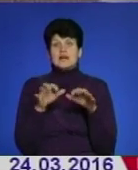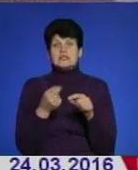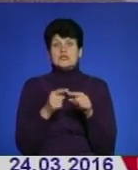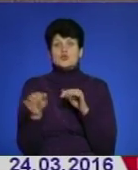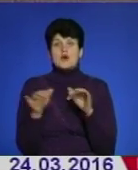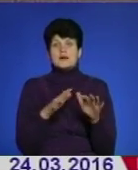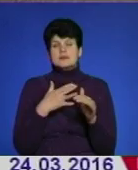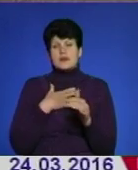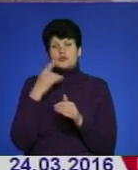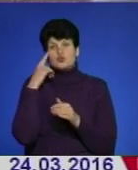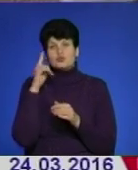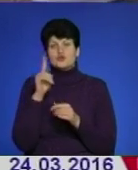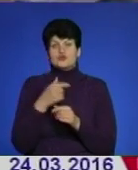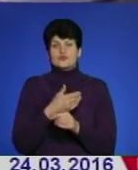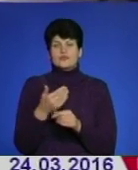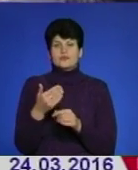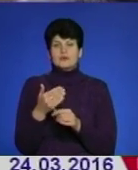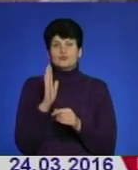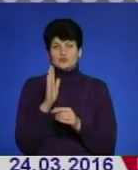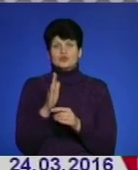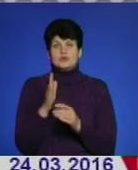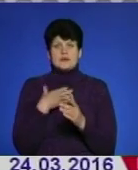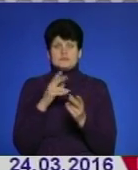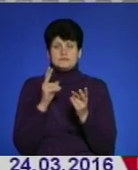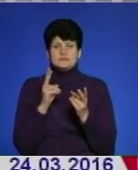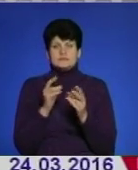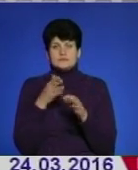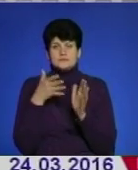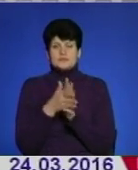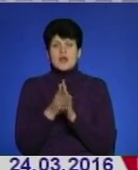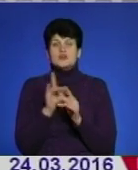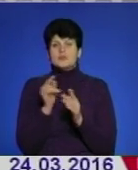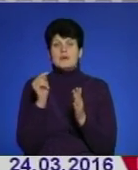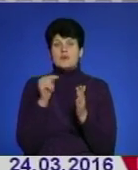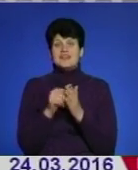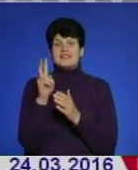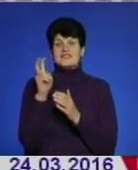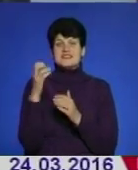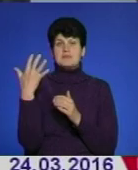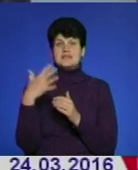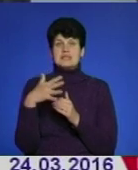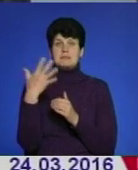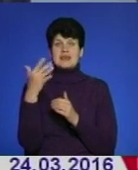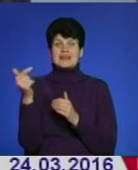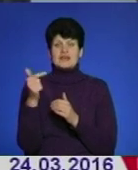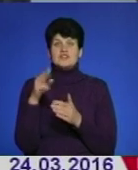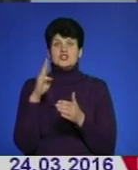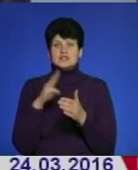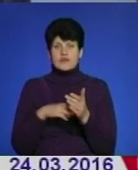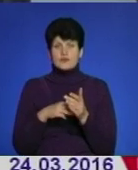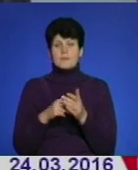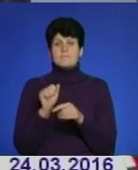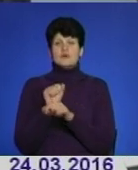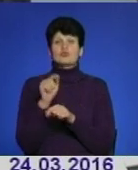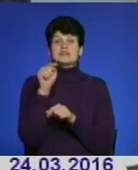я думаю, що вони будуть йти на зустріч. А поки, щоб не попасти на 255 гривень штрафу, паркуйтесь лише